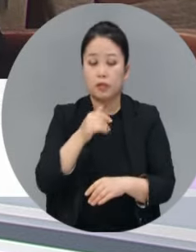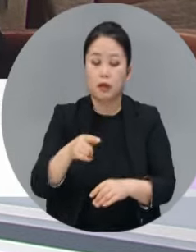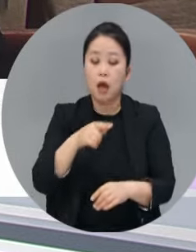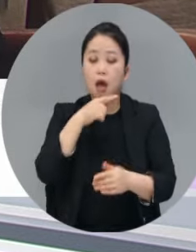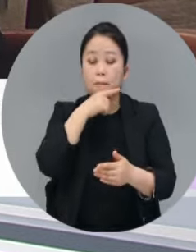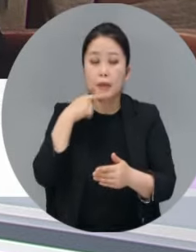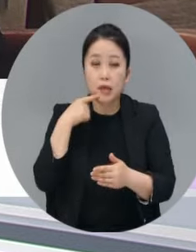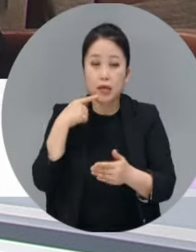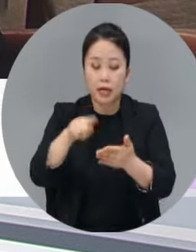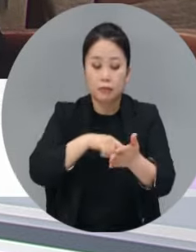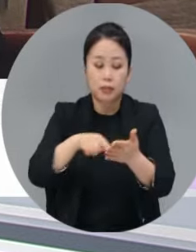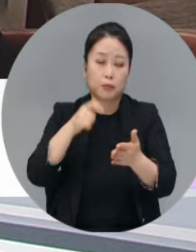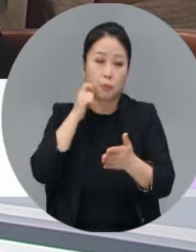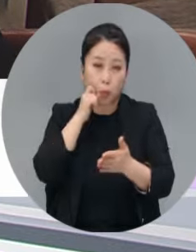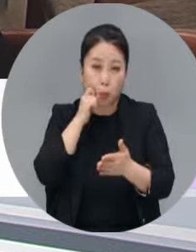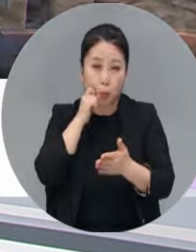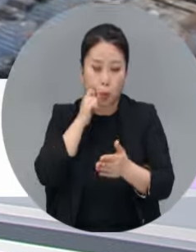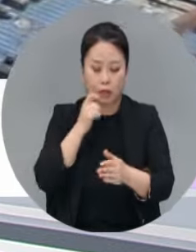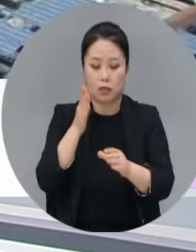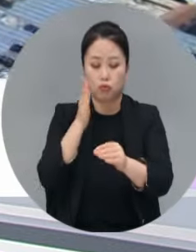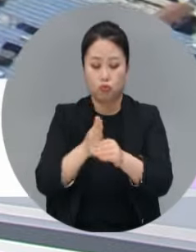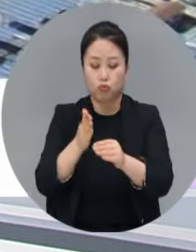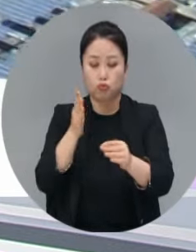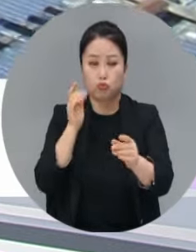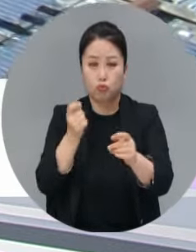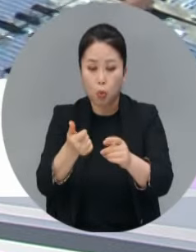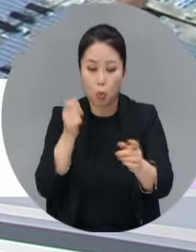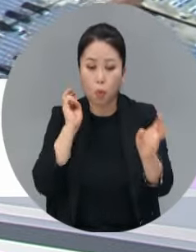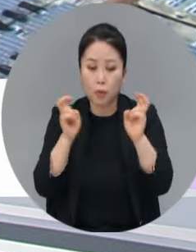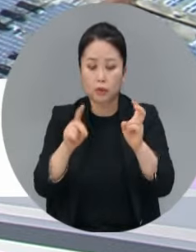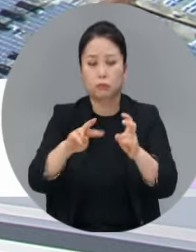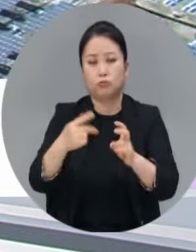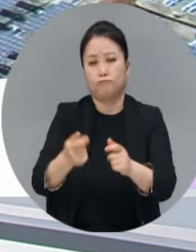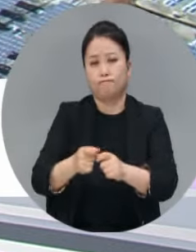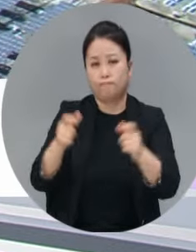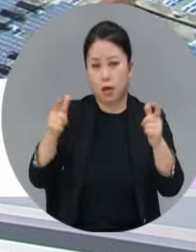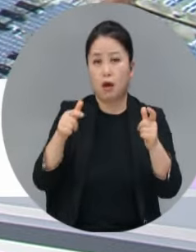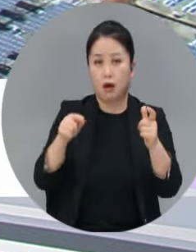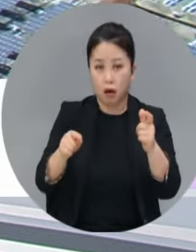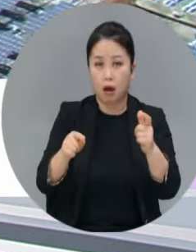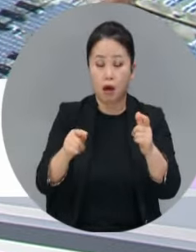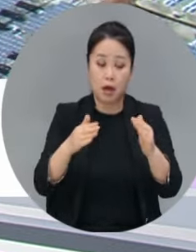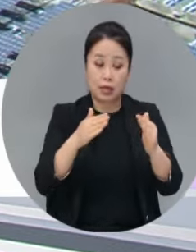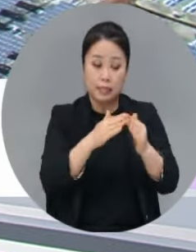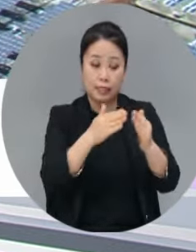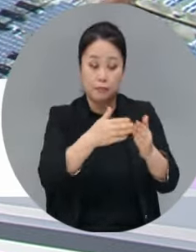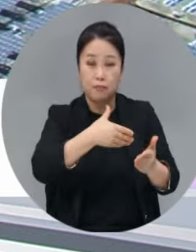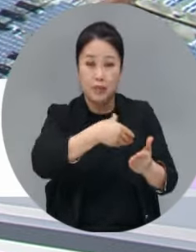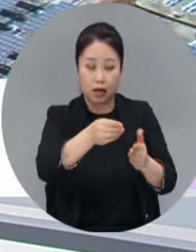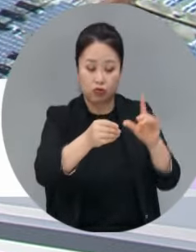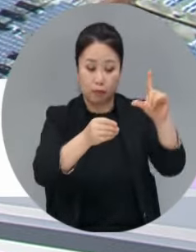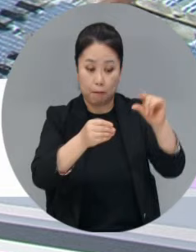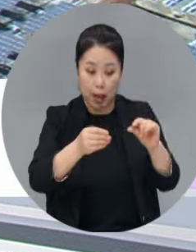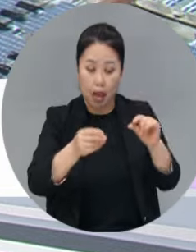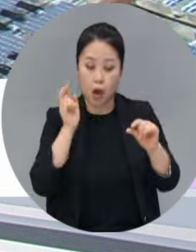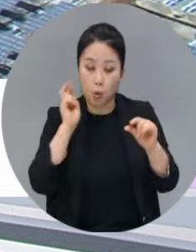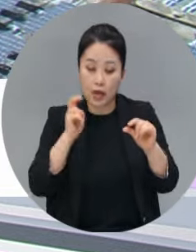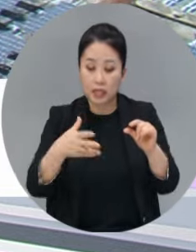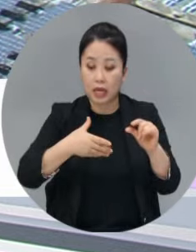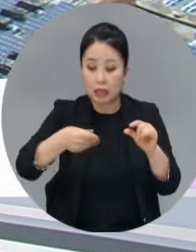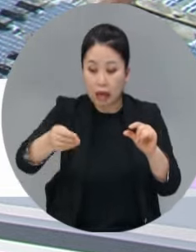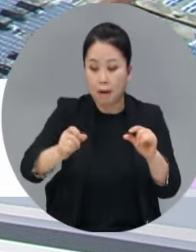빚을 갚지 못하는 지역 중소기업도 늘고 있는데요 가게 대출 억제 책에 따라 기업 대출을 늘리면서